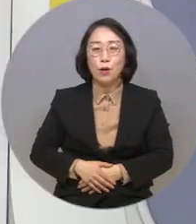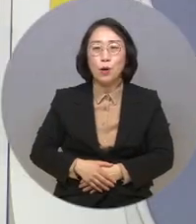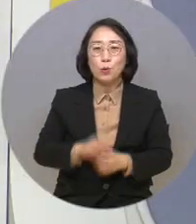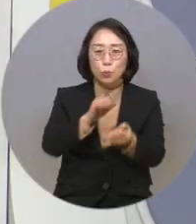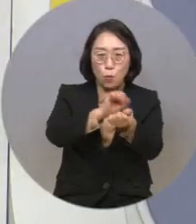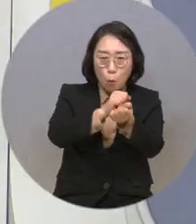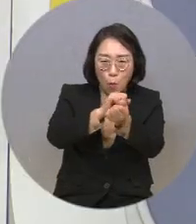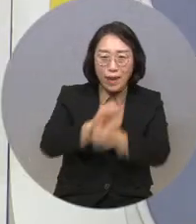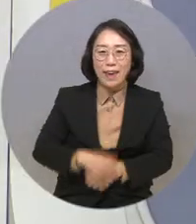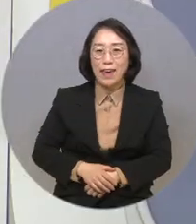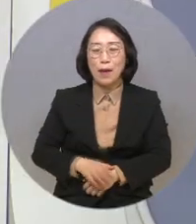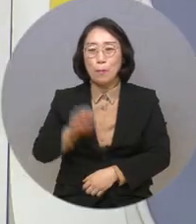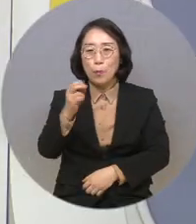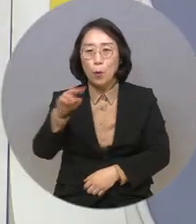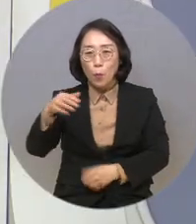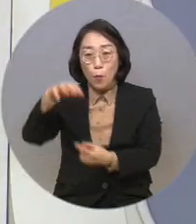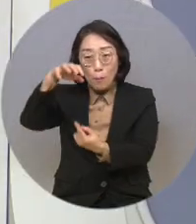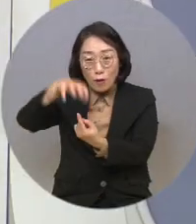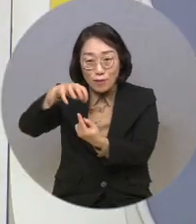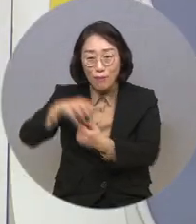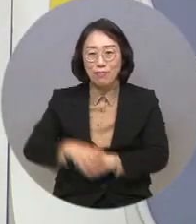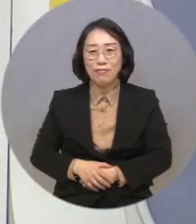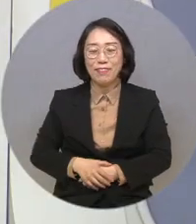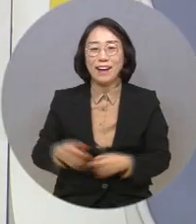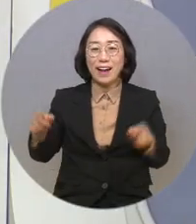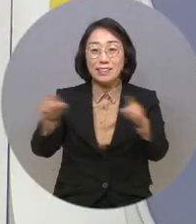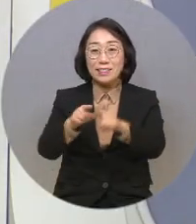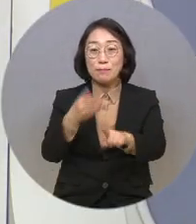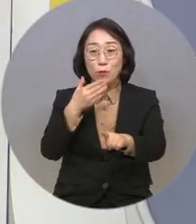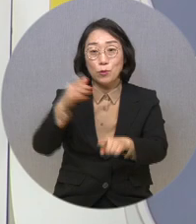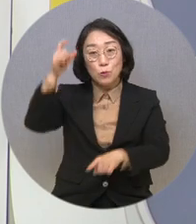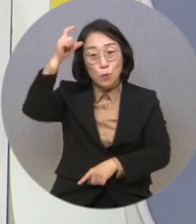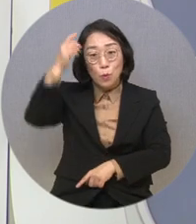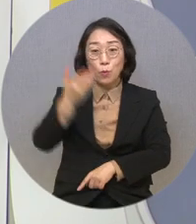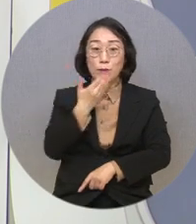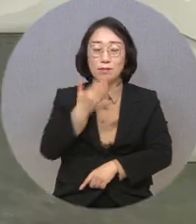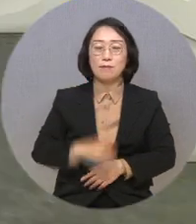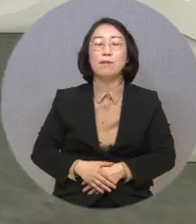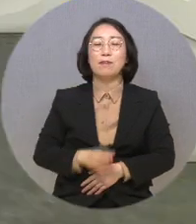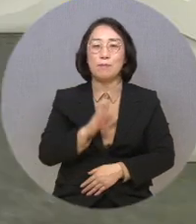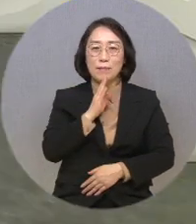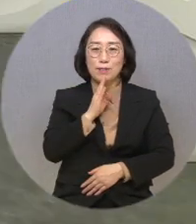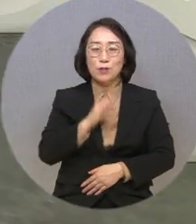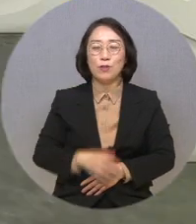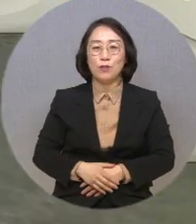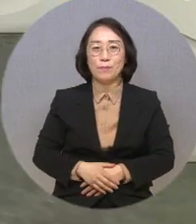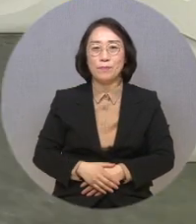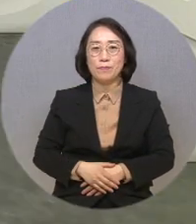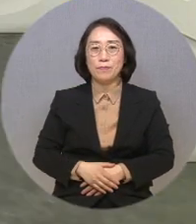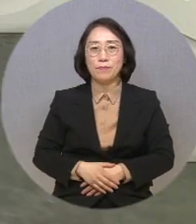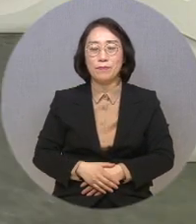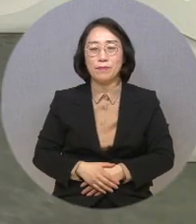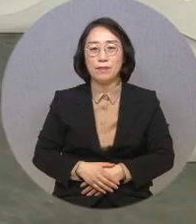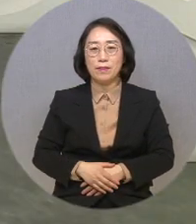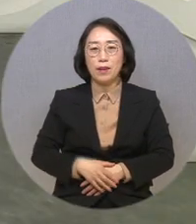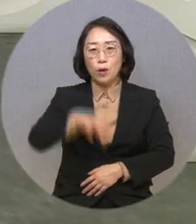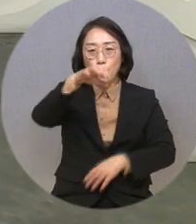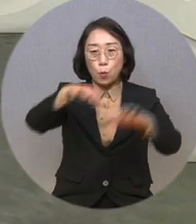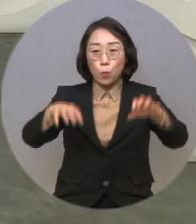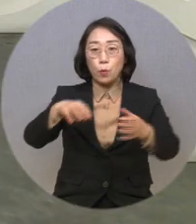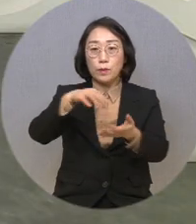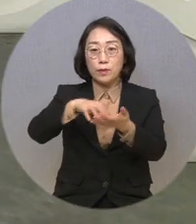아, 먹고 싶다. 네, 남도장터에는 우리 네. 전라남도 대표 온라인 쇼핑몰이고요. 네. 22개 시군에서